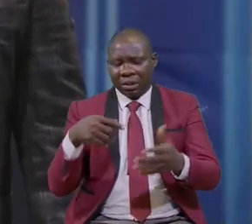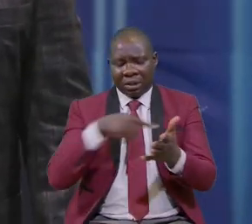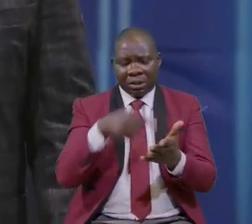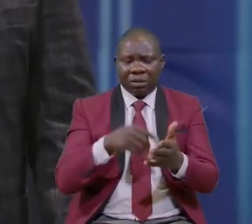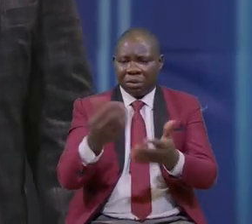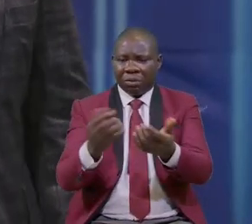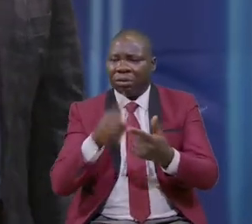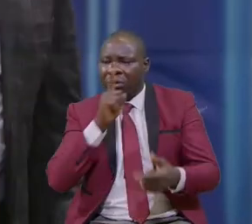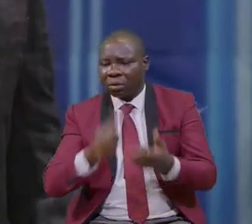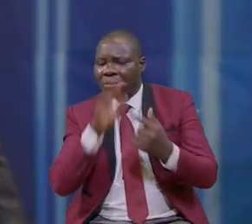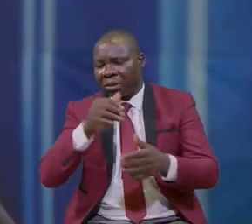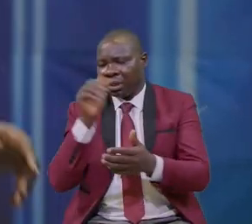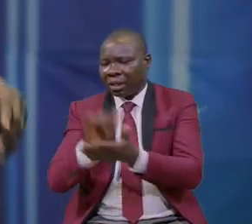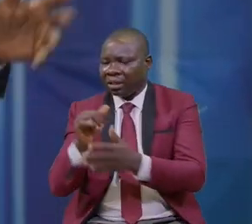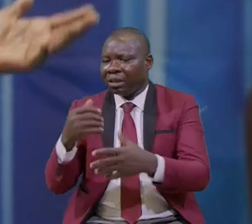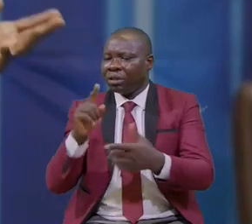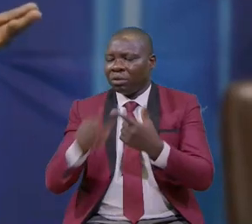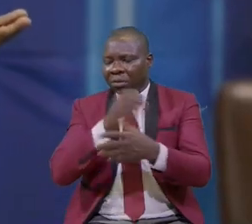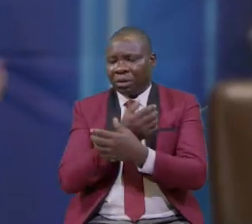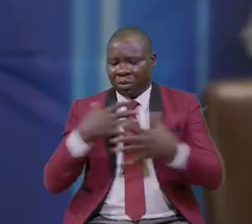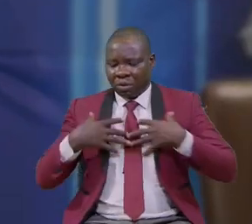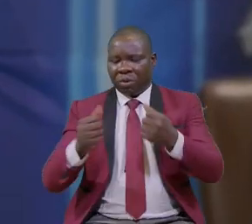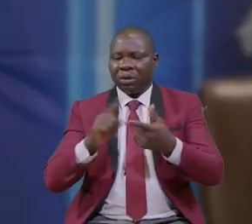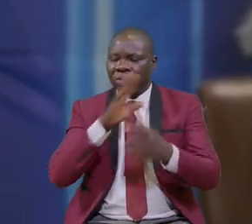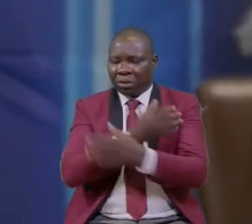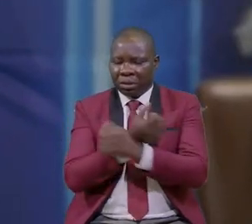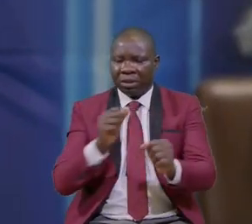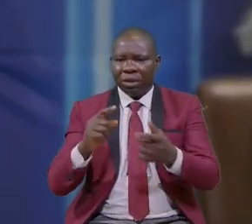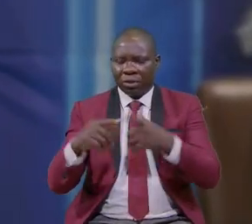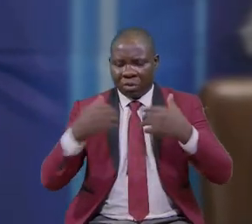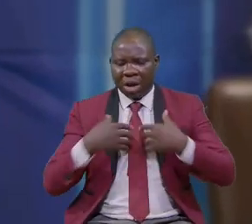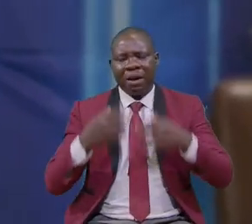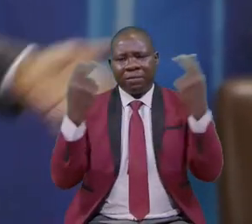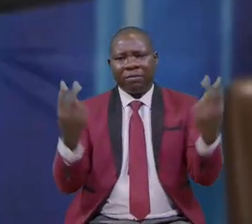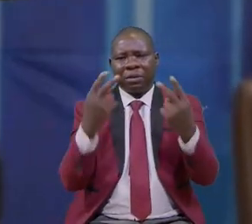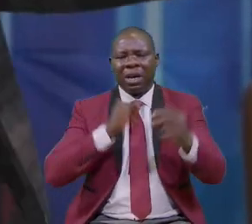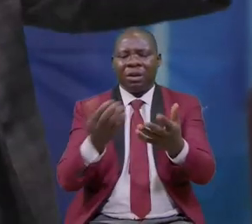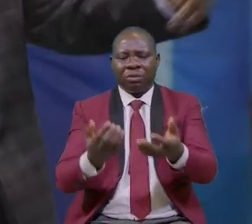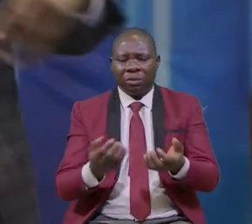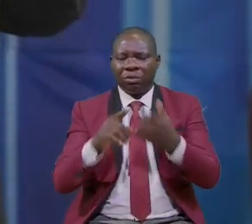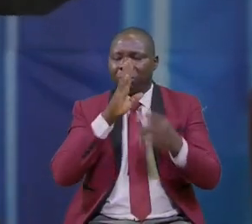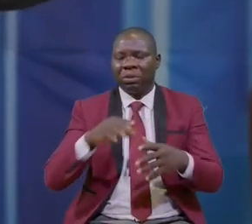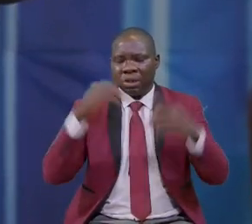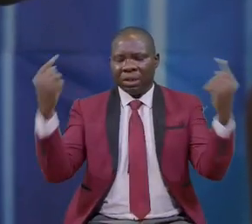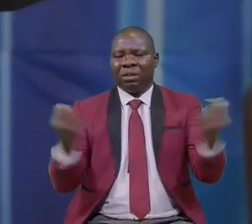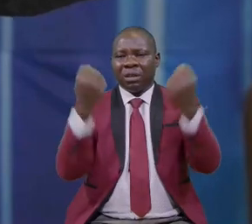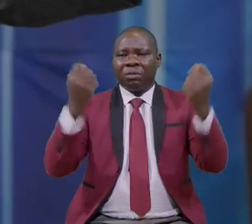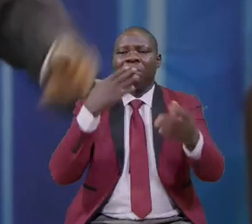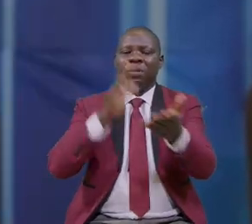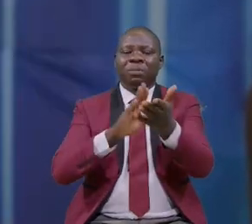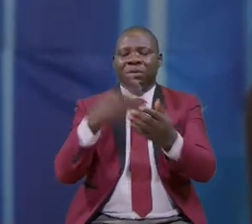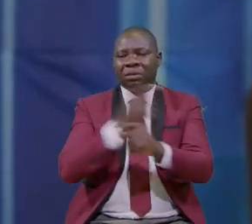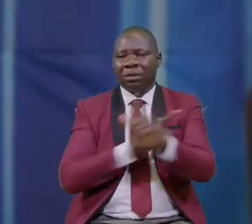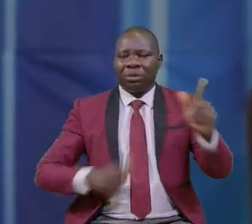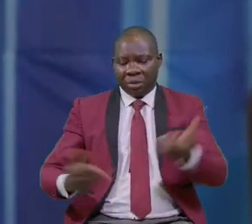je veux être bien portant, je veux être sauvé, je veux avoir la joie, je veux avoir la victoire, je veux triomphant. Gloire à Dieu,